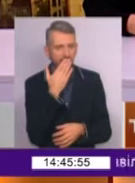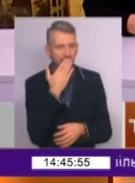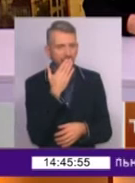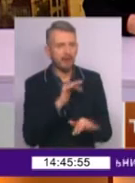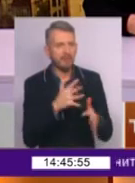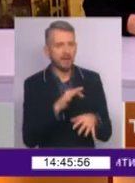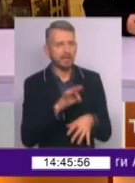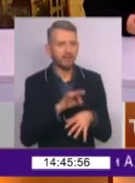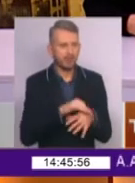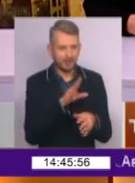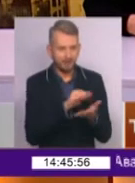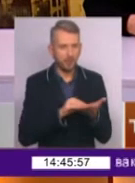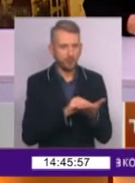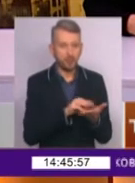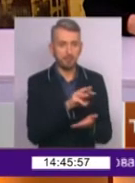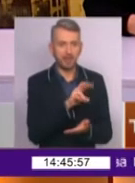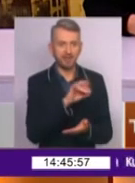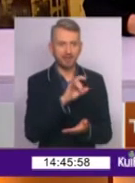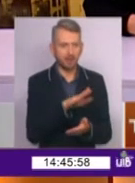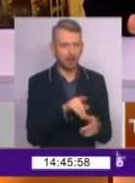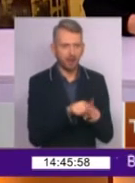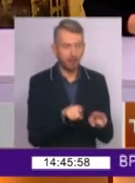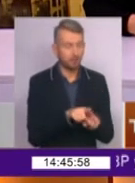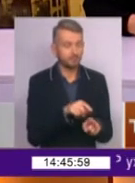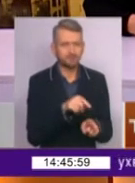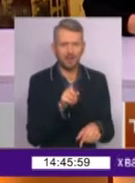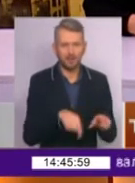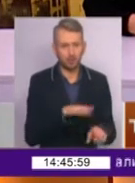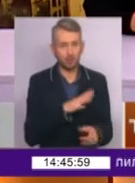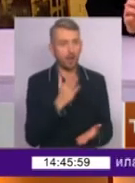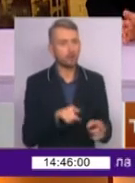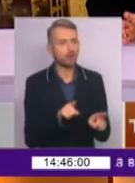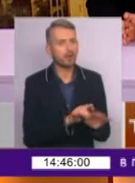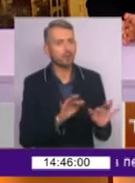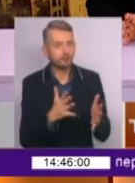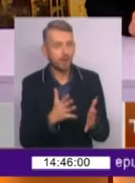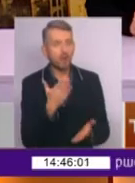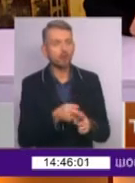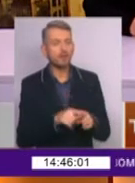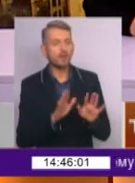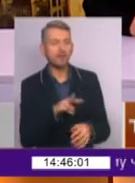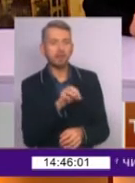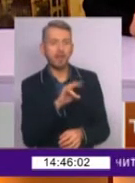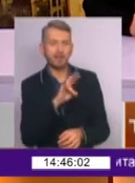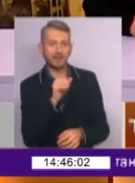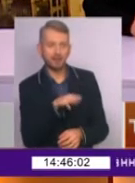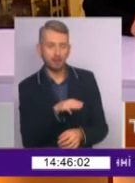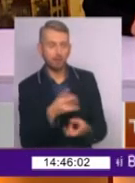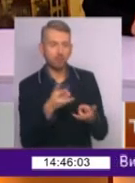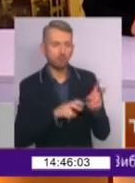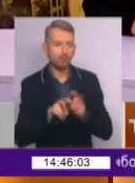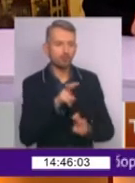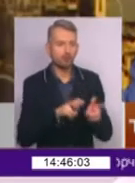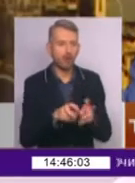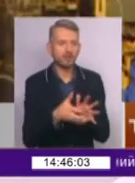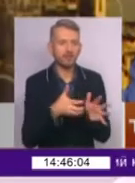менінгіт рідко дуже зустрічаються. І якщо таке раптом є, потрібно, якщо це тільки менінгіт, то потрібно шукати